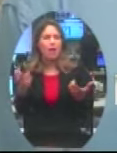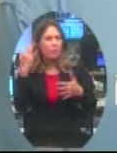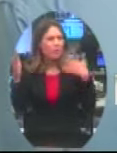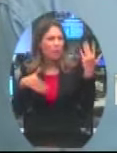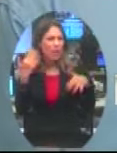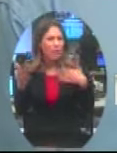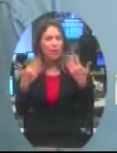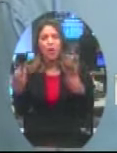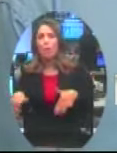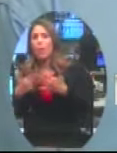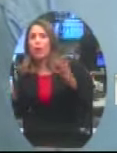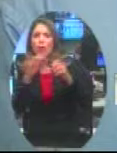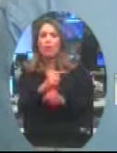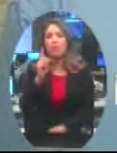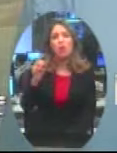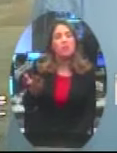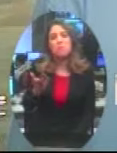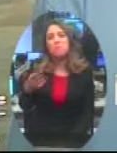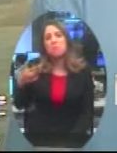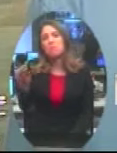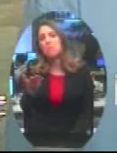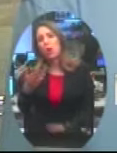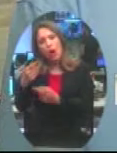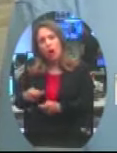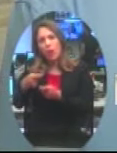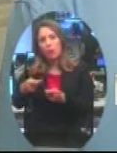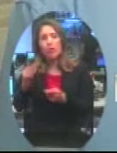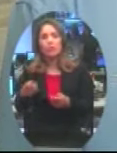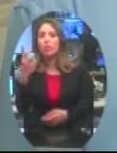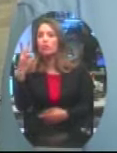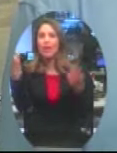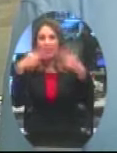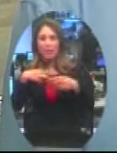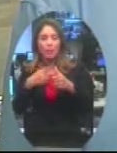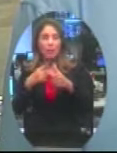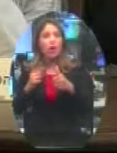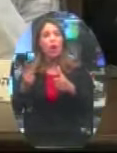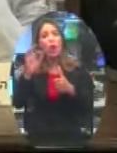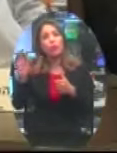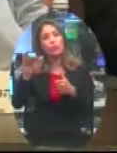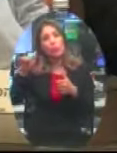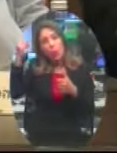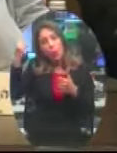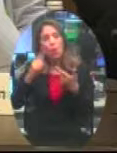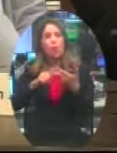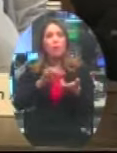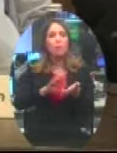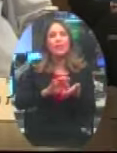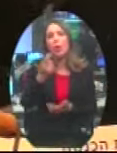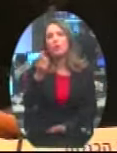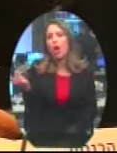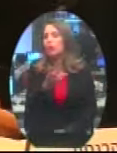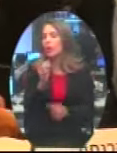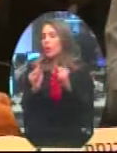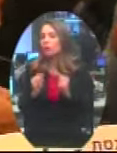זקוקה לשני הסכמים, אחד עם הקדוש ברוך הוא ואחד עם פקידי האוצר, ועם שניהם זה מאוד קשה. הדיון בעיקרו התנהל בין